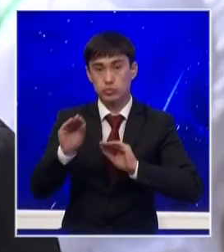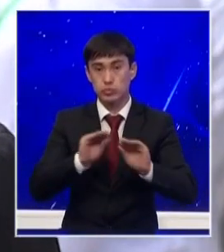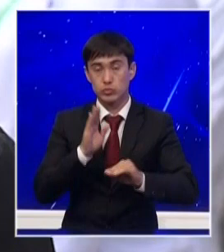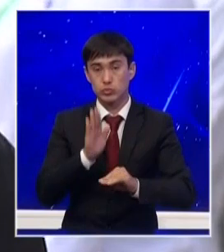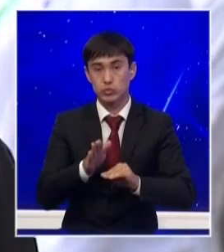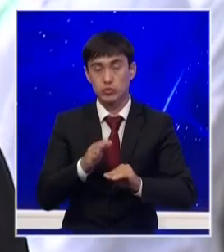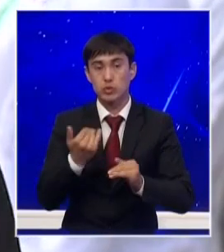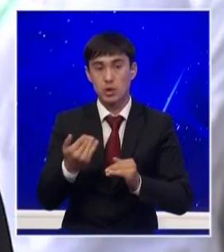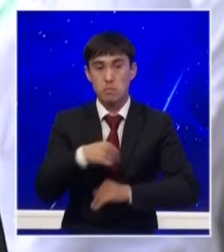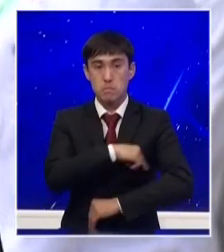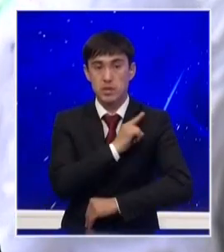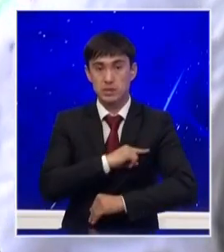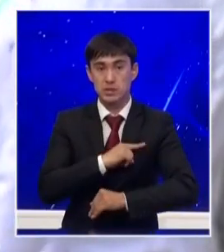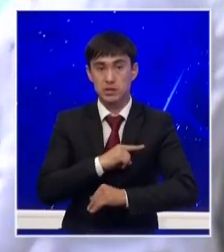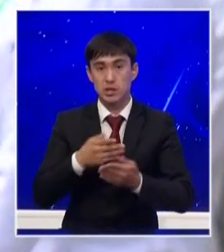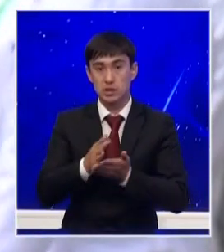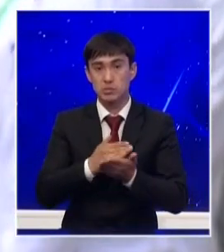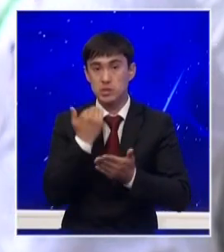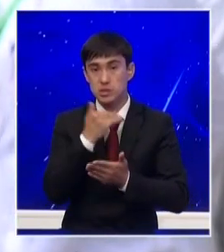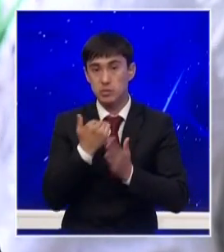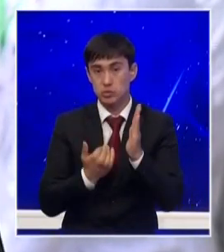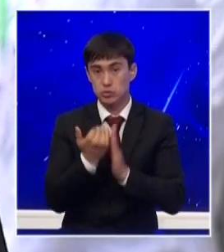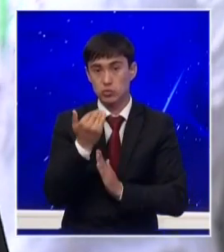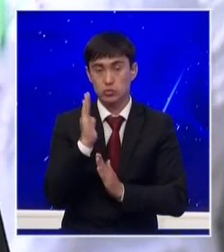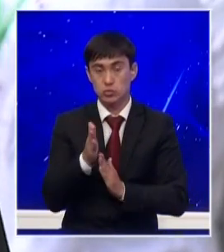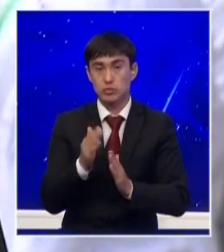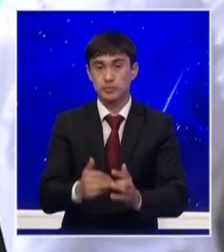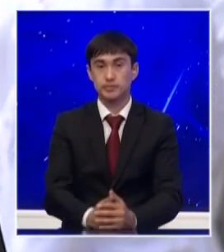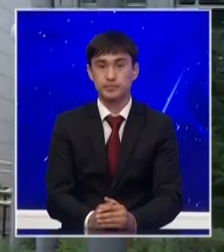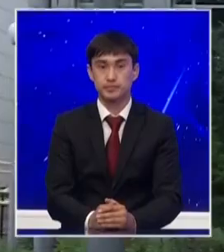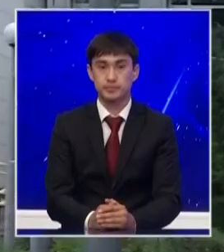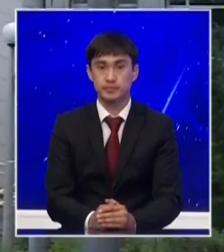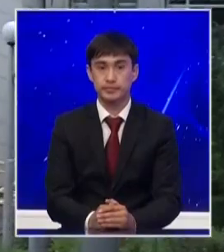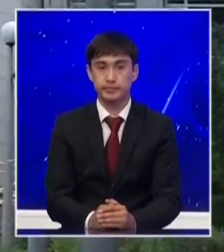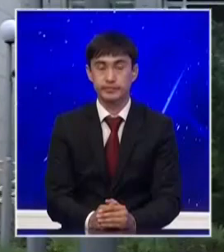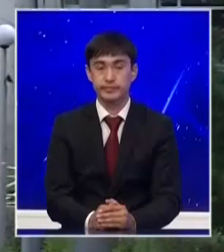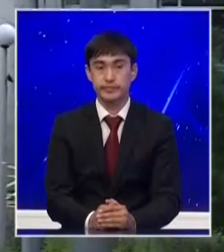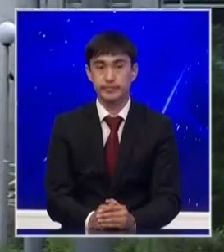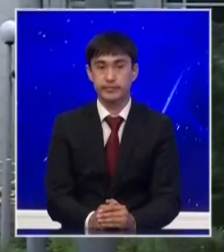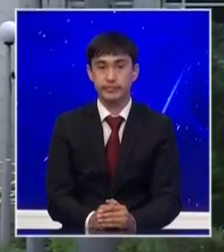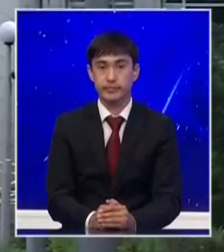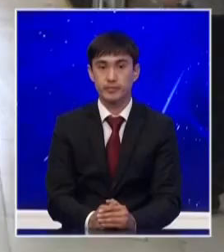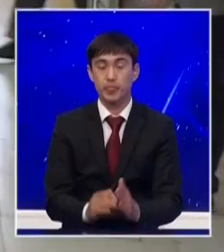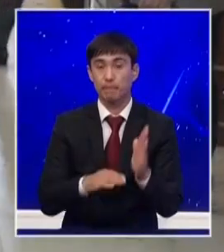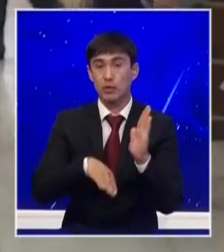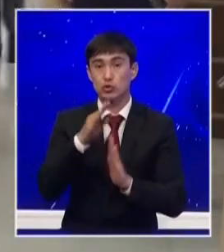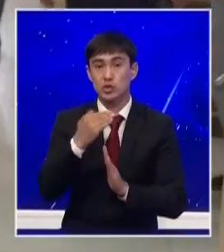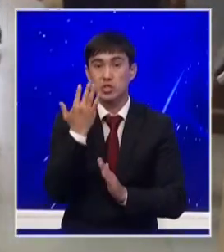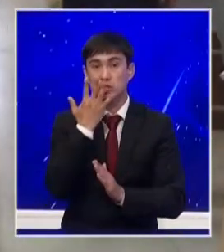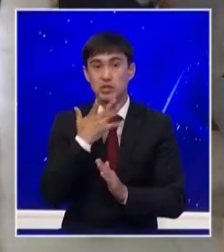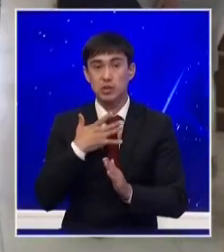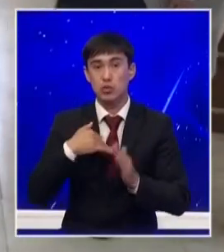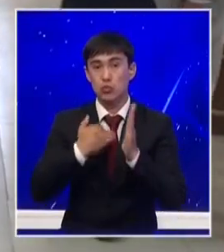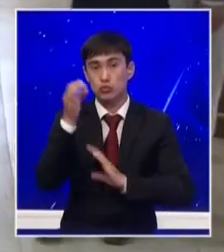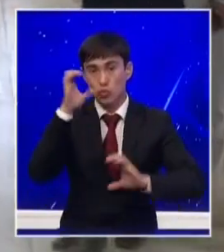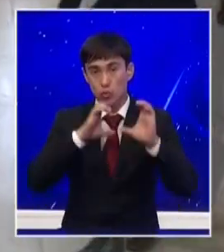Сонда ғана медициналық қызметтің сапасы едәуір артатын болады. Өздік шетелдік жоғары оқу